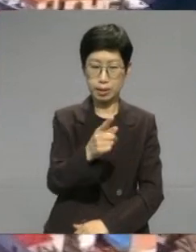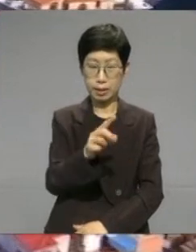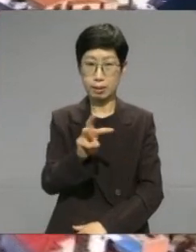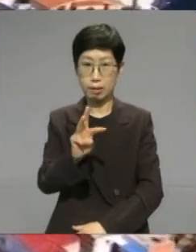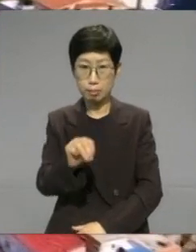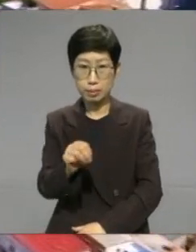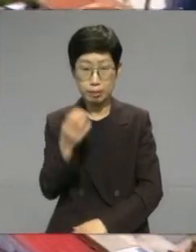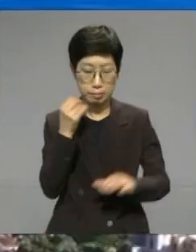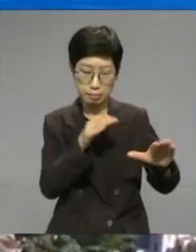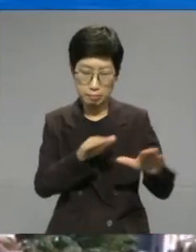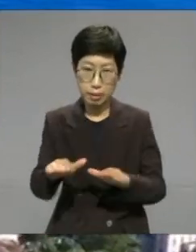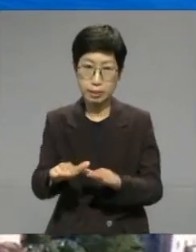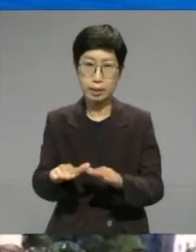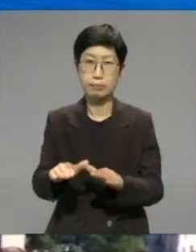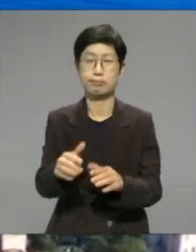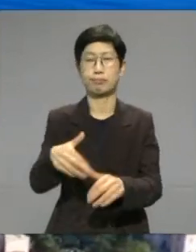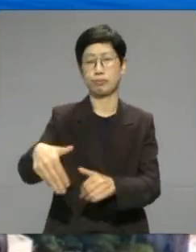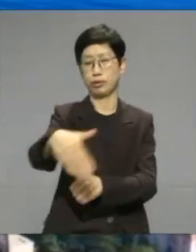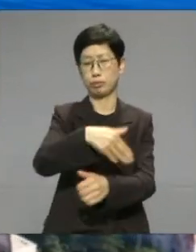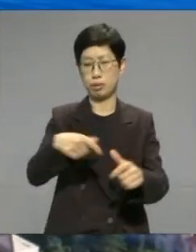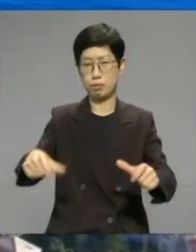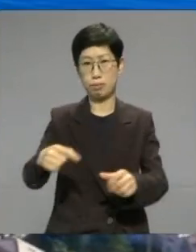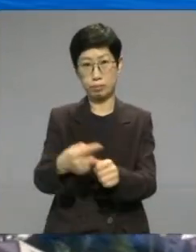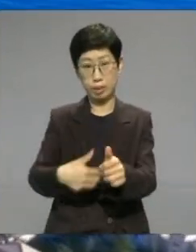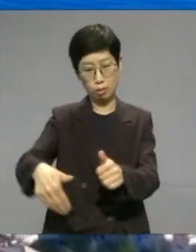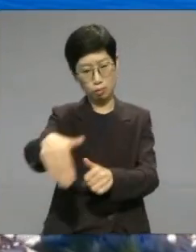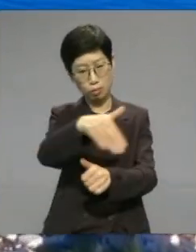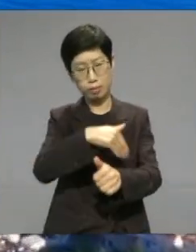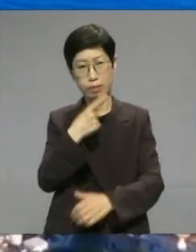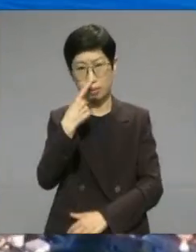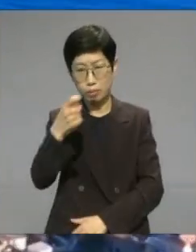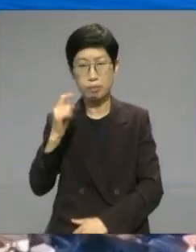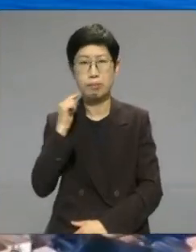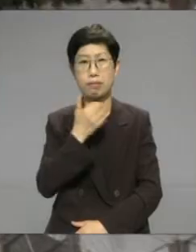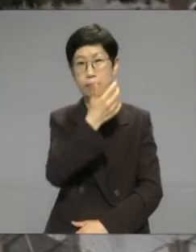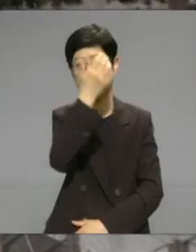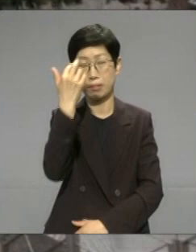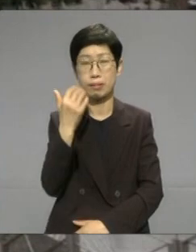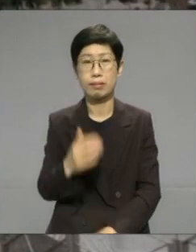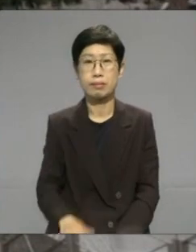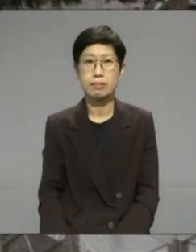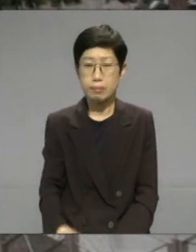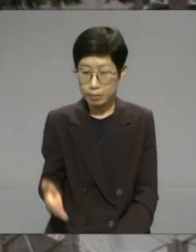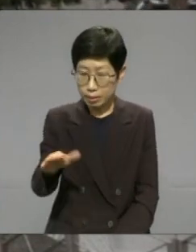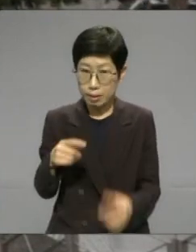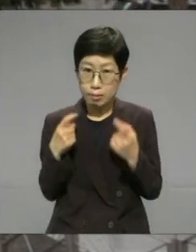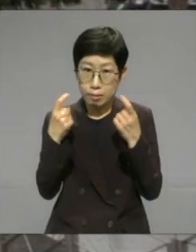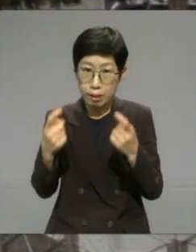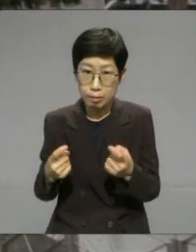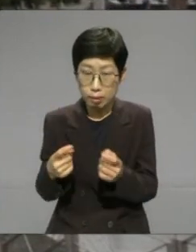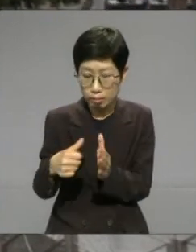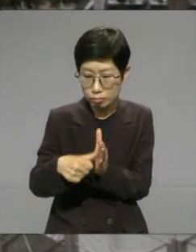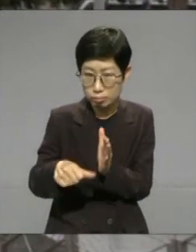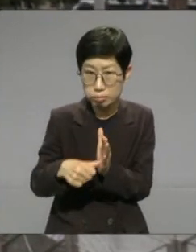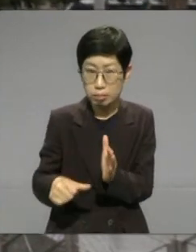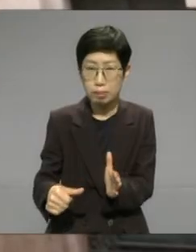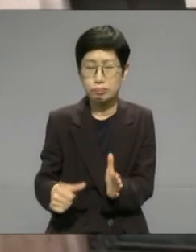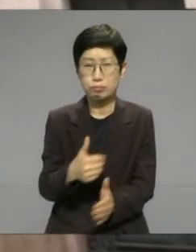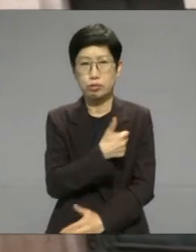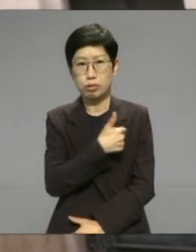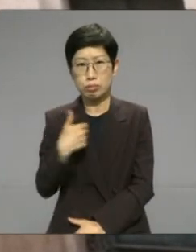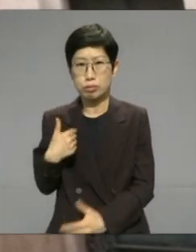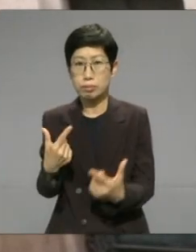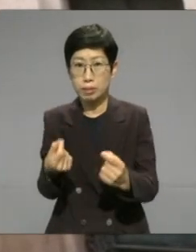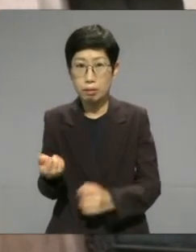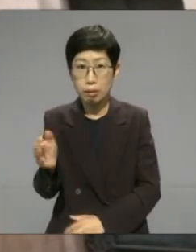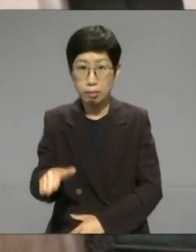이르는 지중해 해안선 등 자연환경도 수려합니다. 하지만 관광자원이 풍부한 것에 비해 산업은